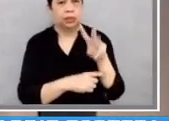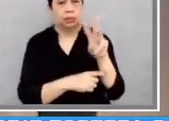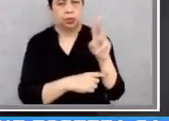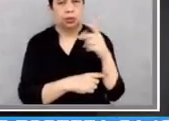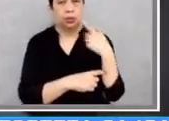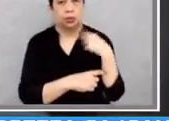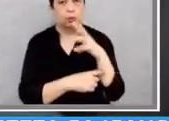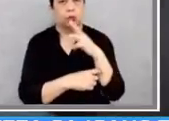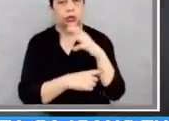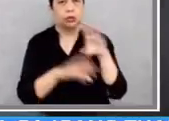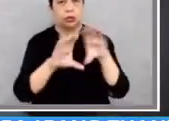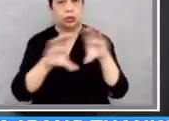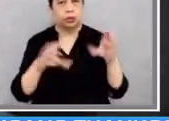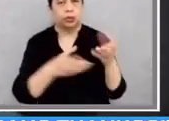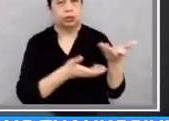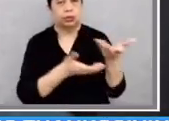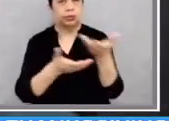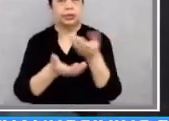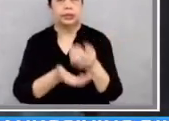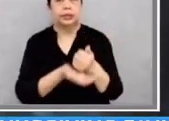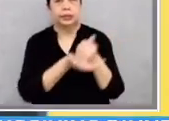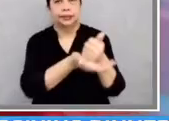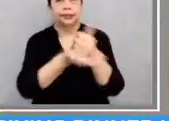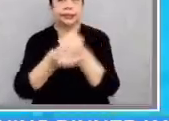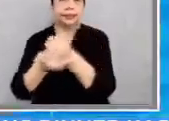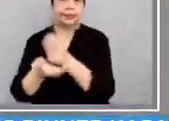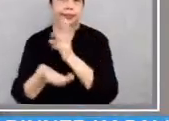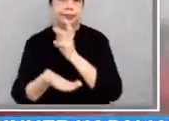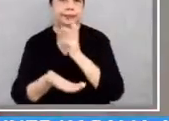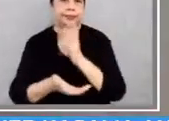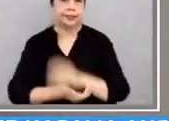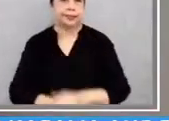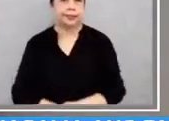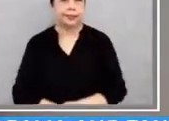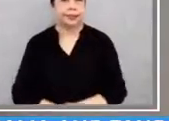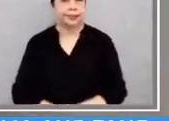sila na nag-iikot sa mga apektadong lugar.